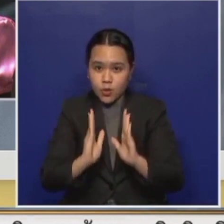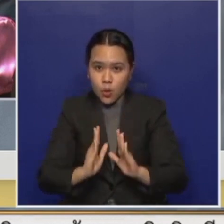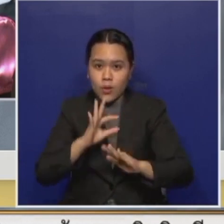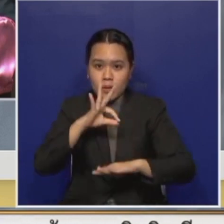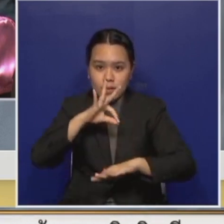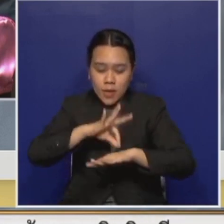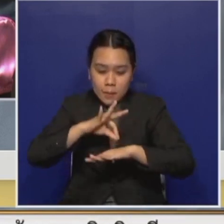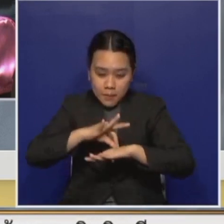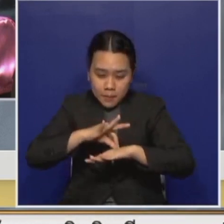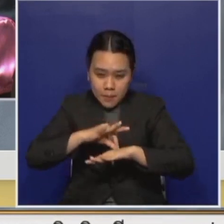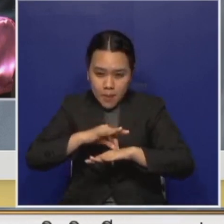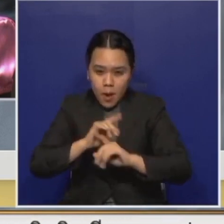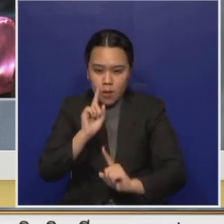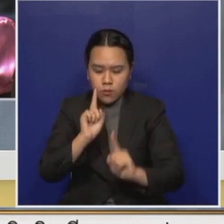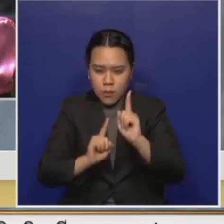ว่า